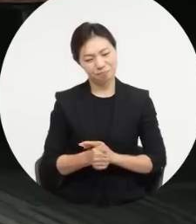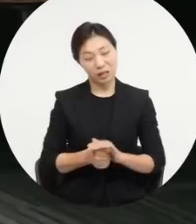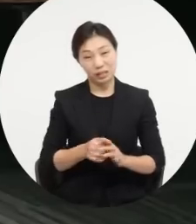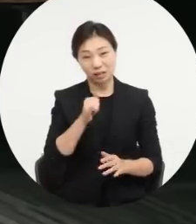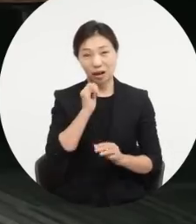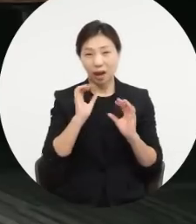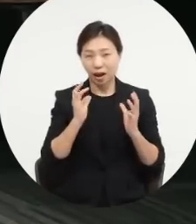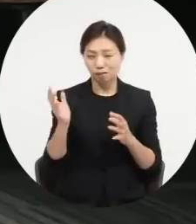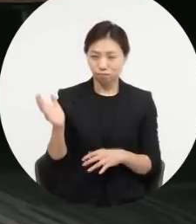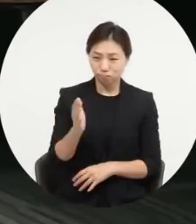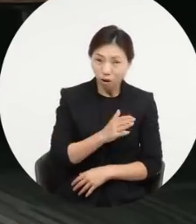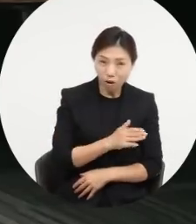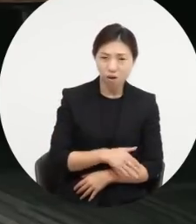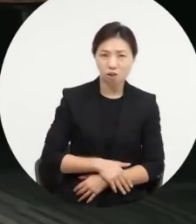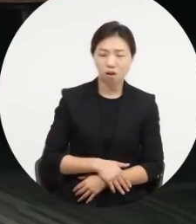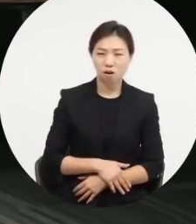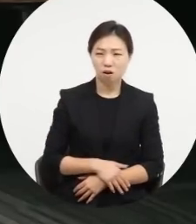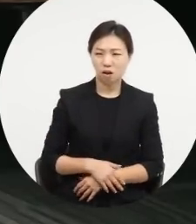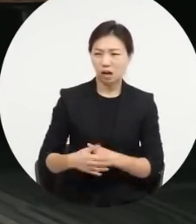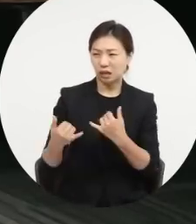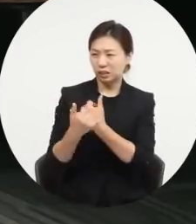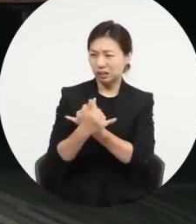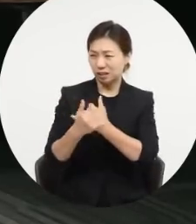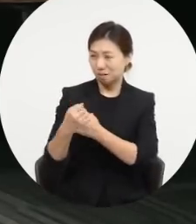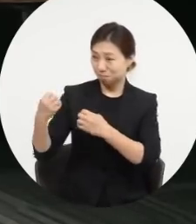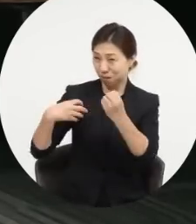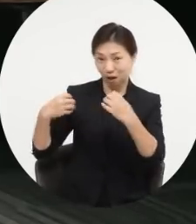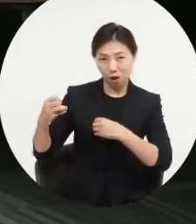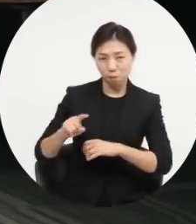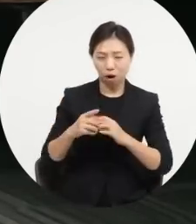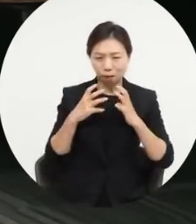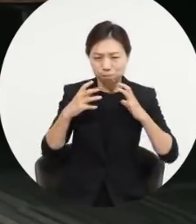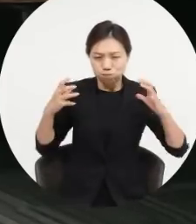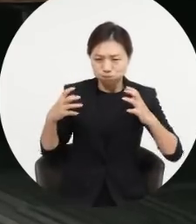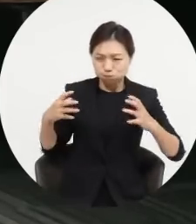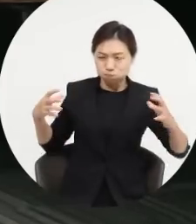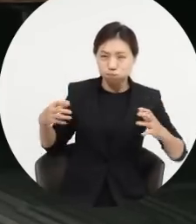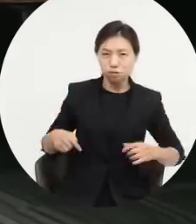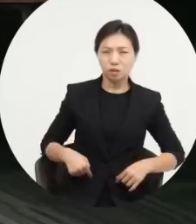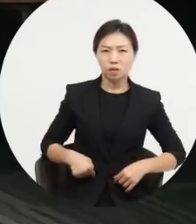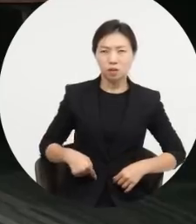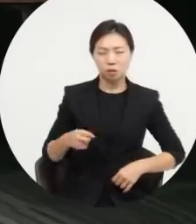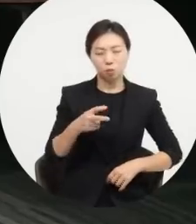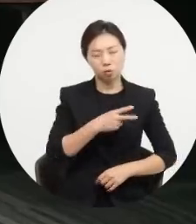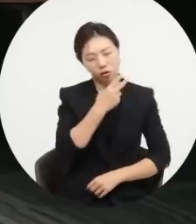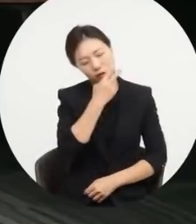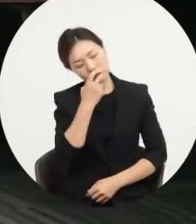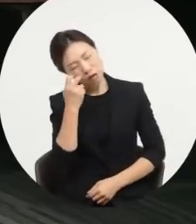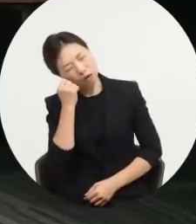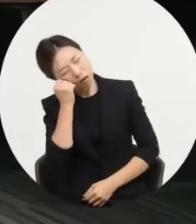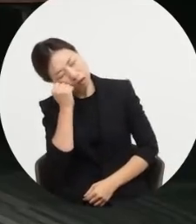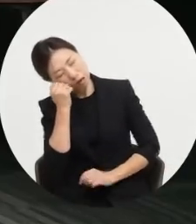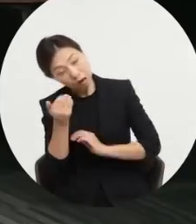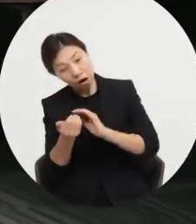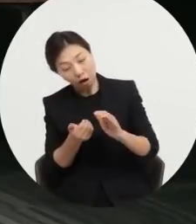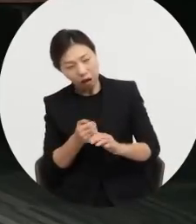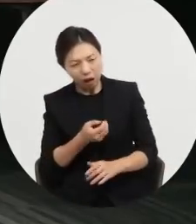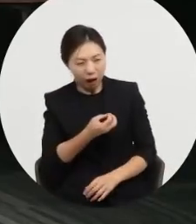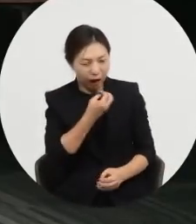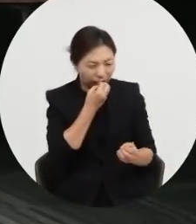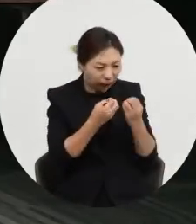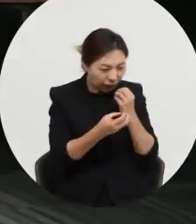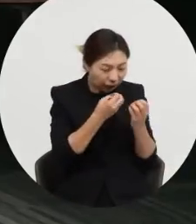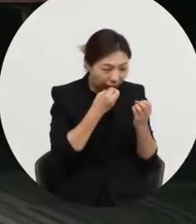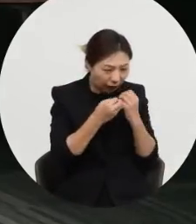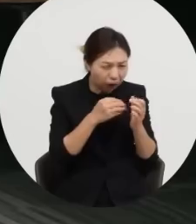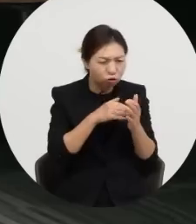어렸을 때부터 친척들에게 살쪘다는 말을 많이 들었고, 자기 전에 뭔가를 먹고 자지 않으면 잠에